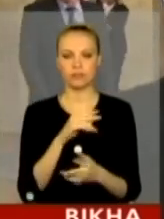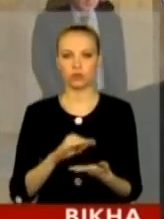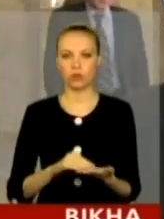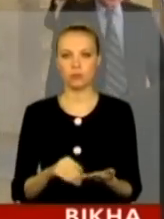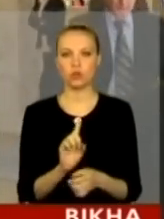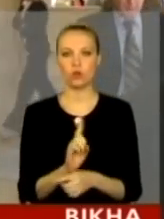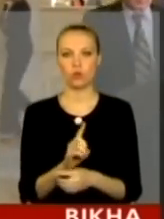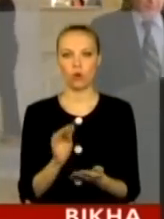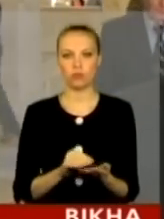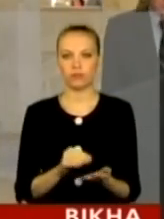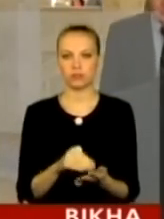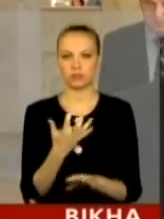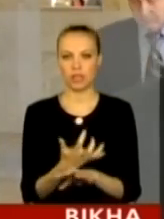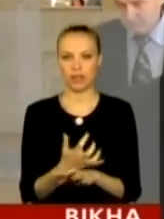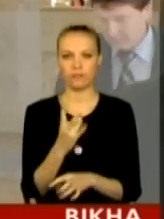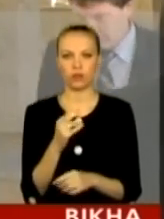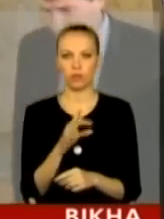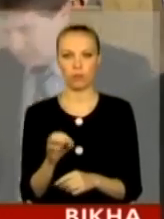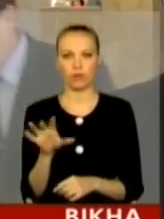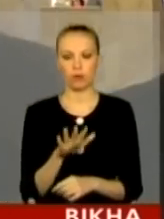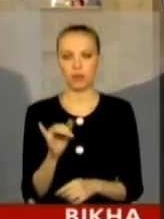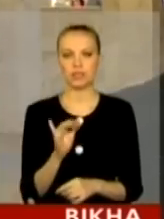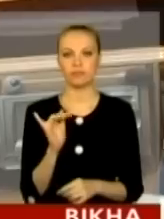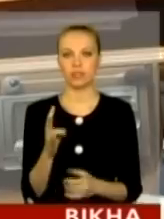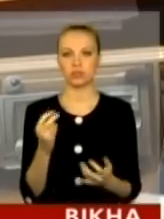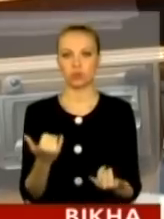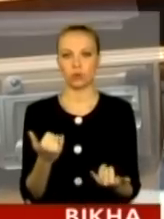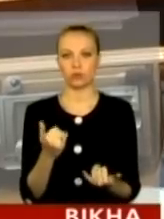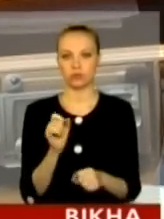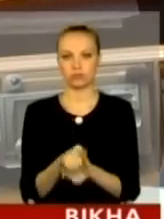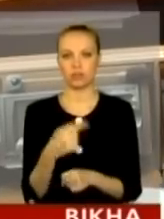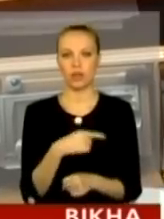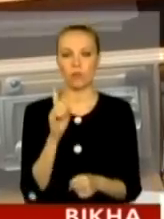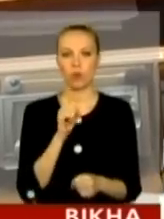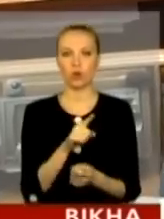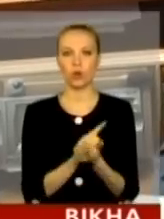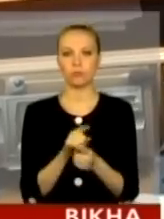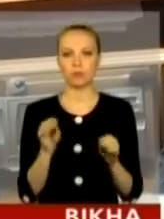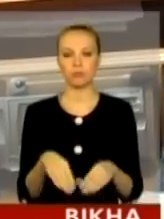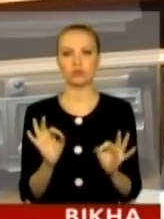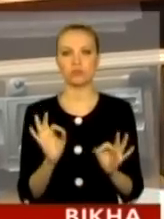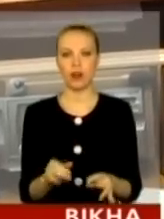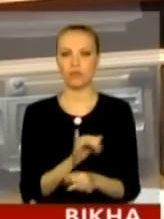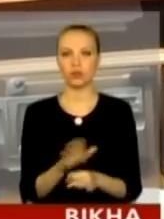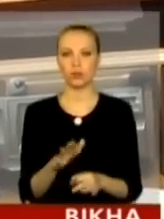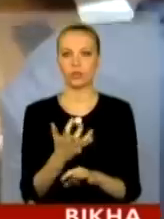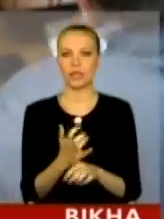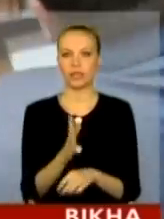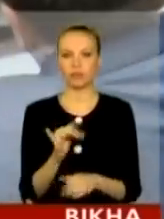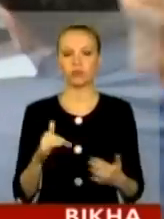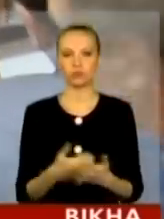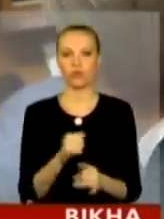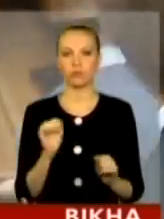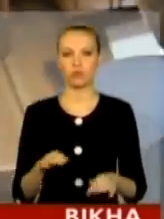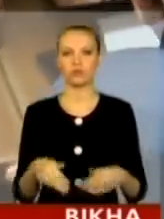норми виписані криво не по-європейські і він сьогодні не на часі потім його перепишуть правильно і не криво і знову можуть